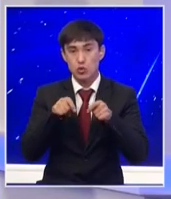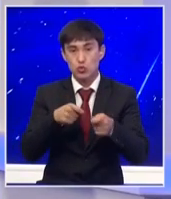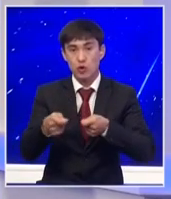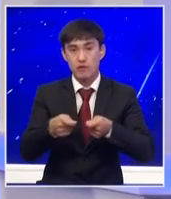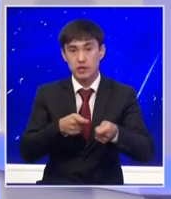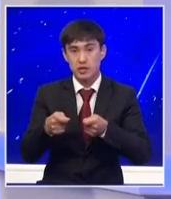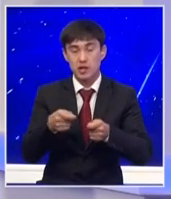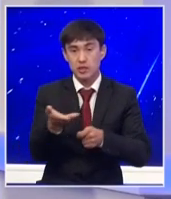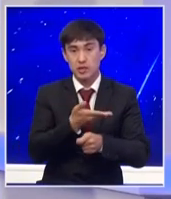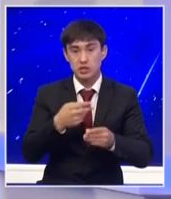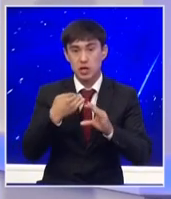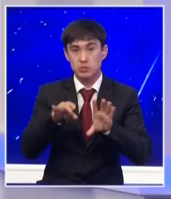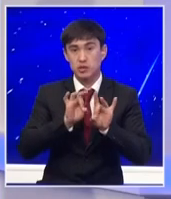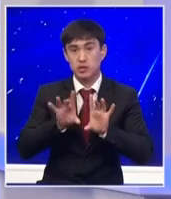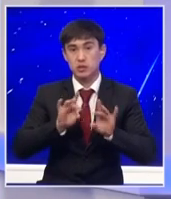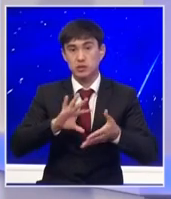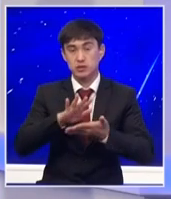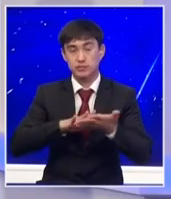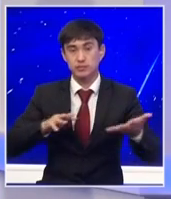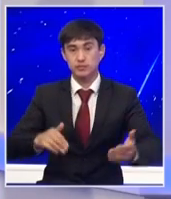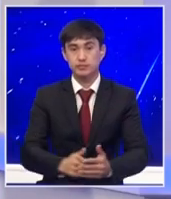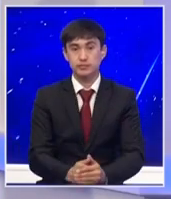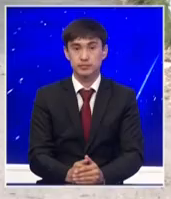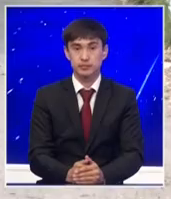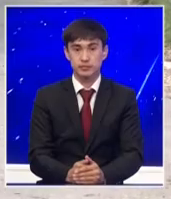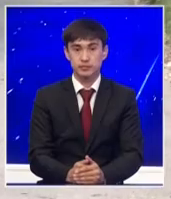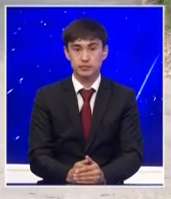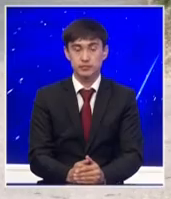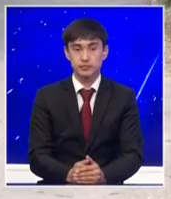руководители управлений Наш корреспондент продолжит